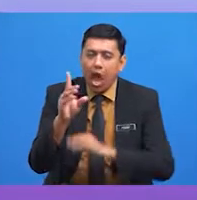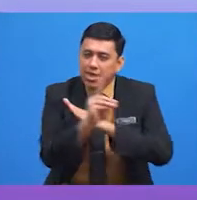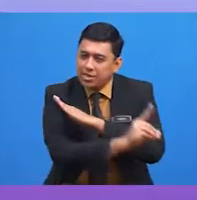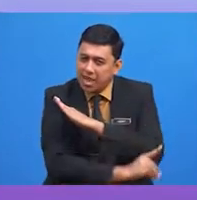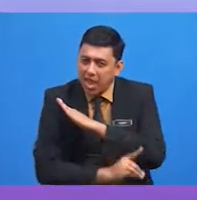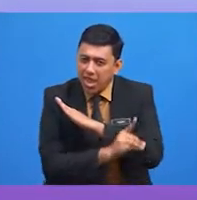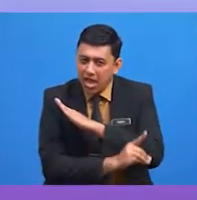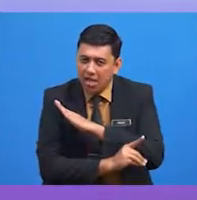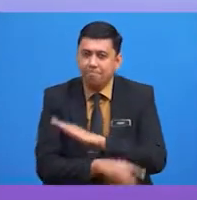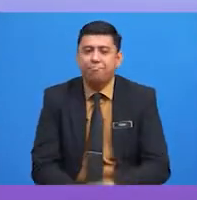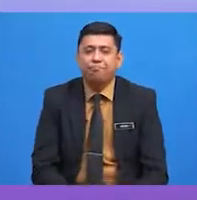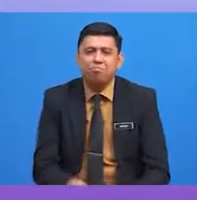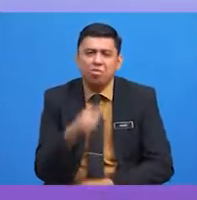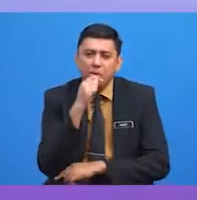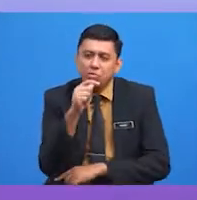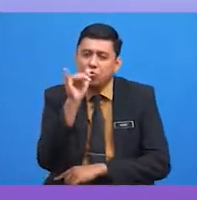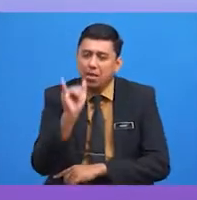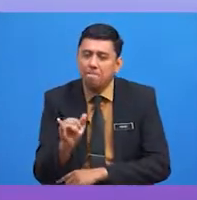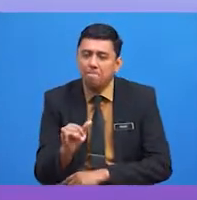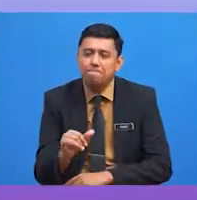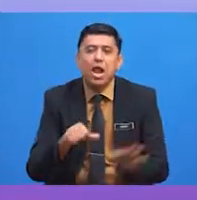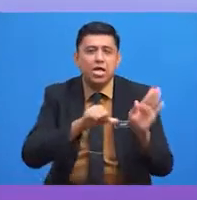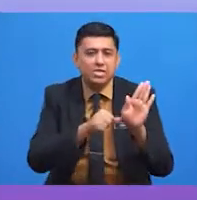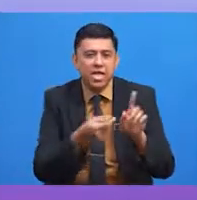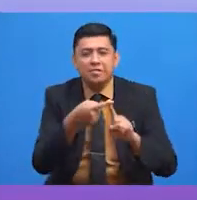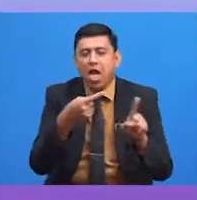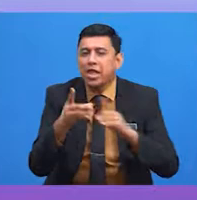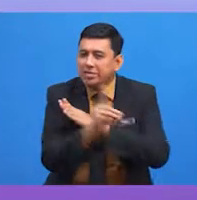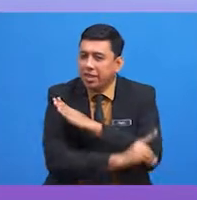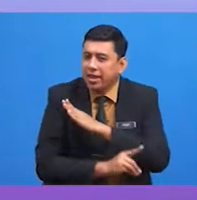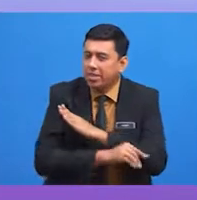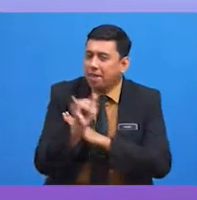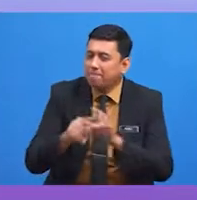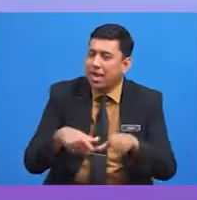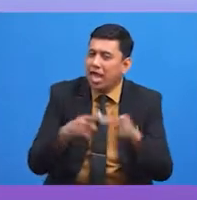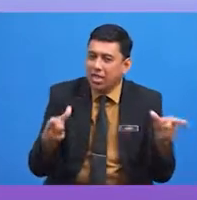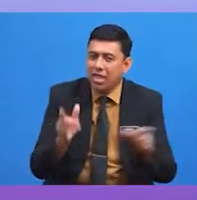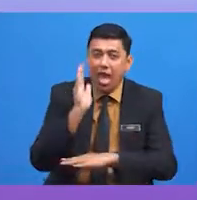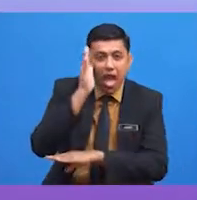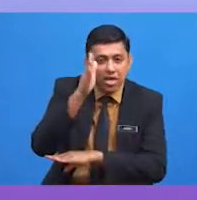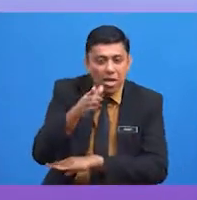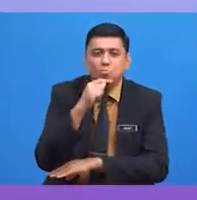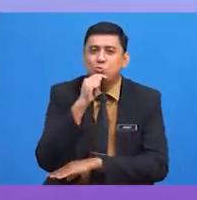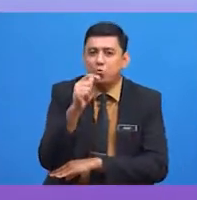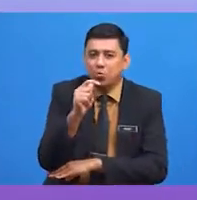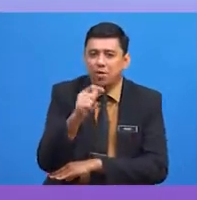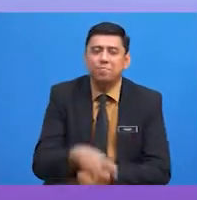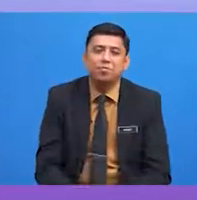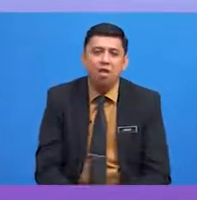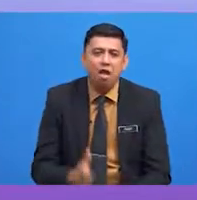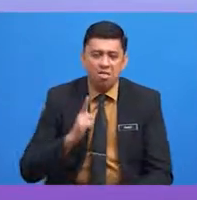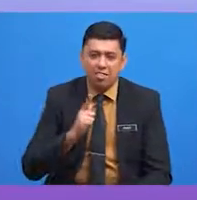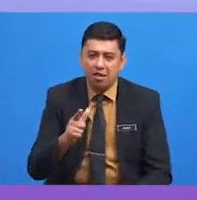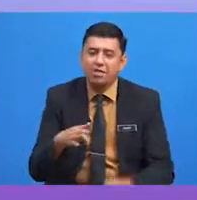Daerah. Penutur yang berasal dari daerah yang berlainan akan menuturkan